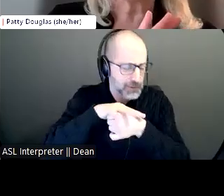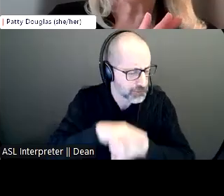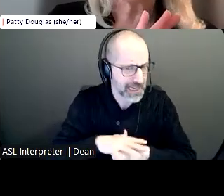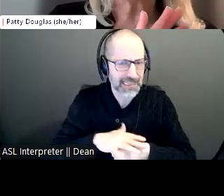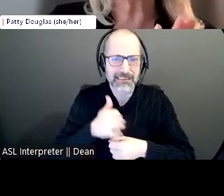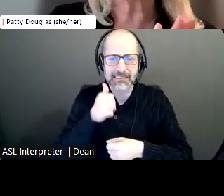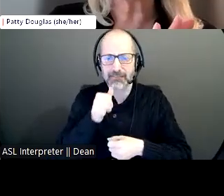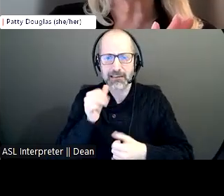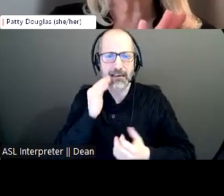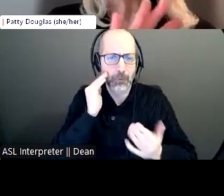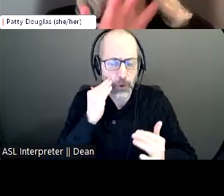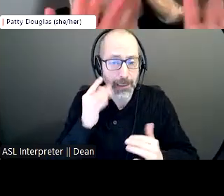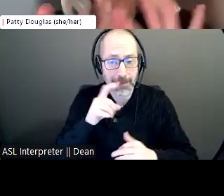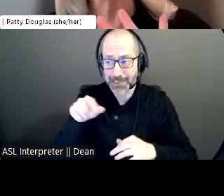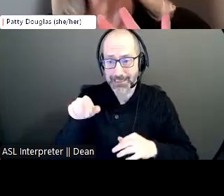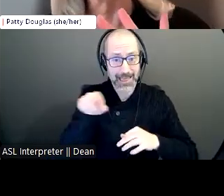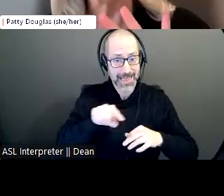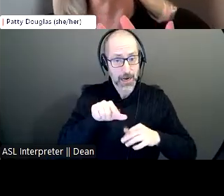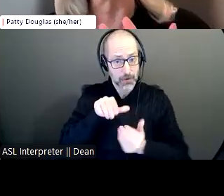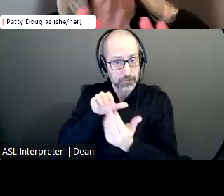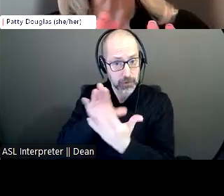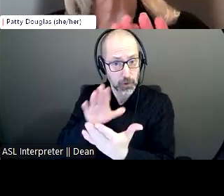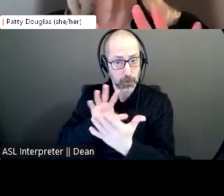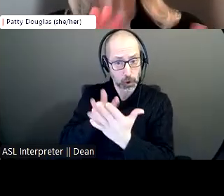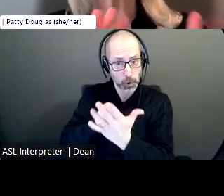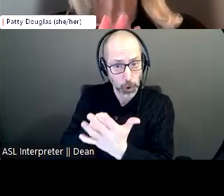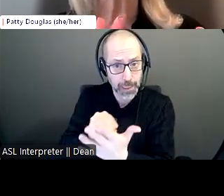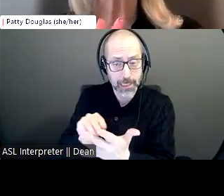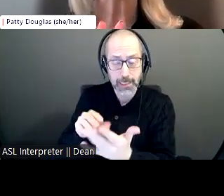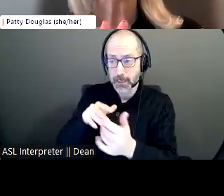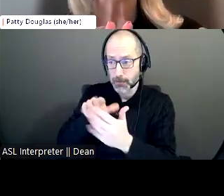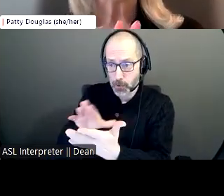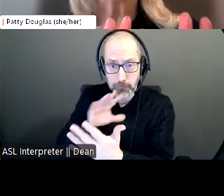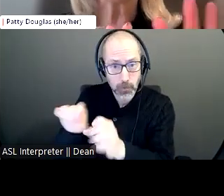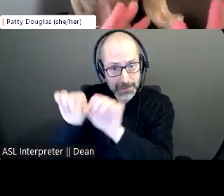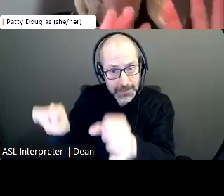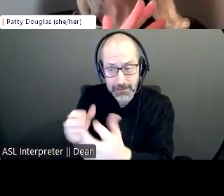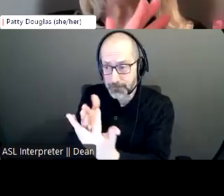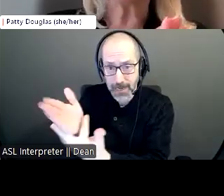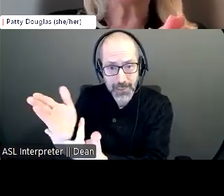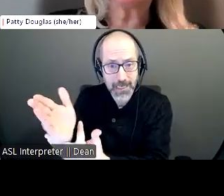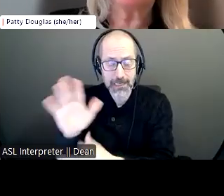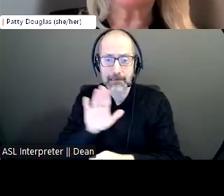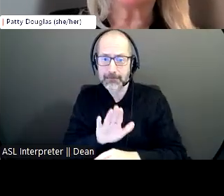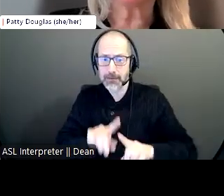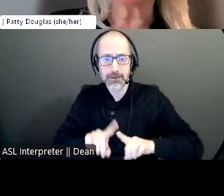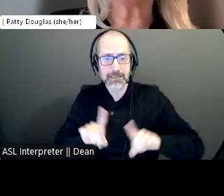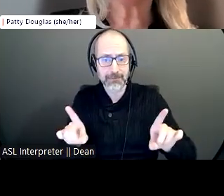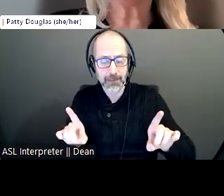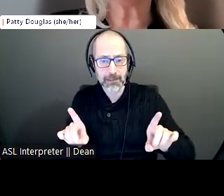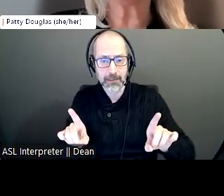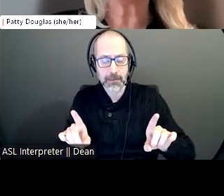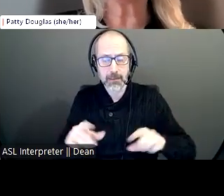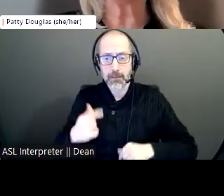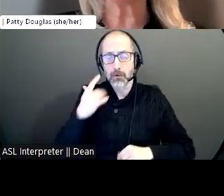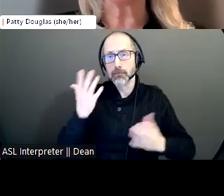leur façon d'être, d'apprendre et de naviguer les systèmes et sur ce qui est offert. Alors, si je réfléchis à